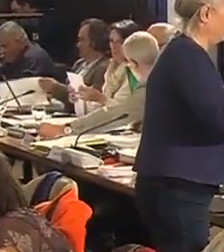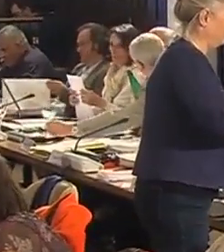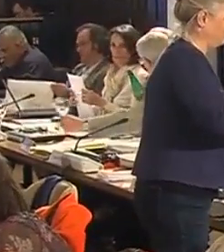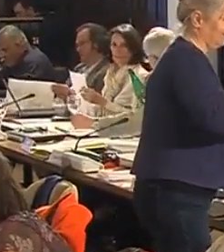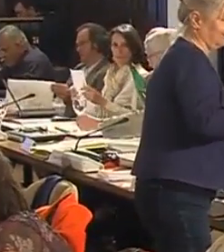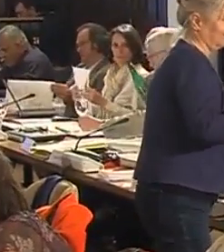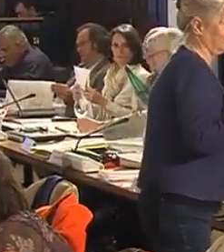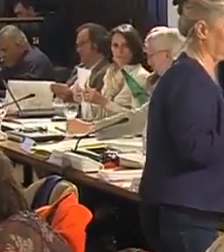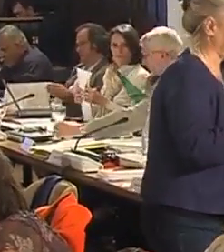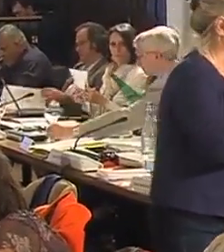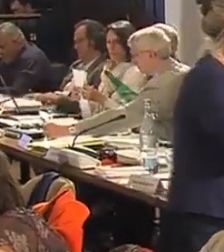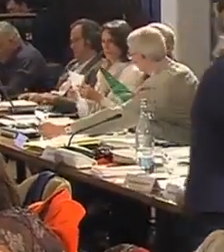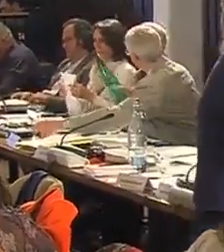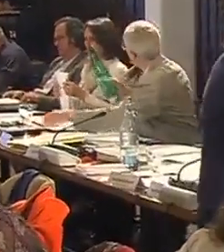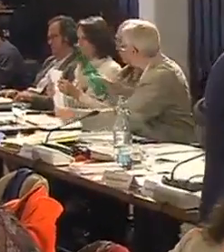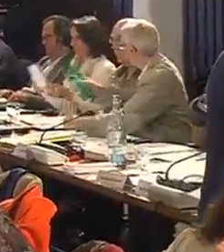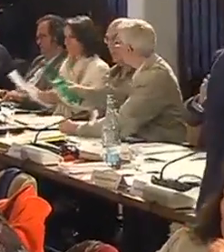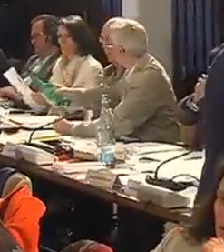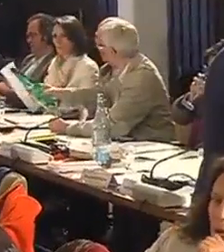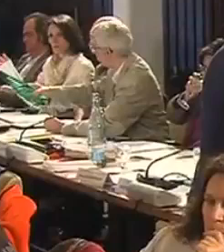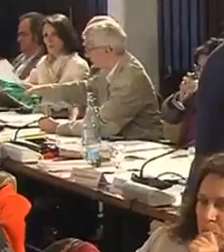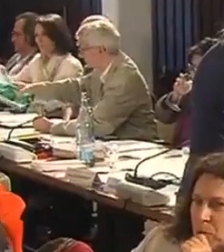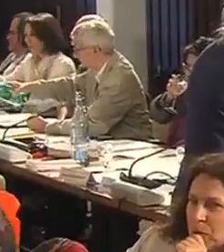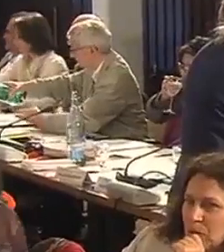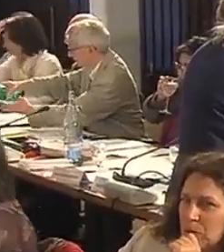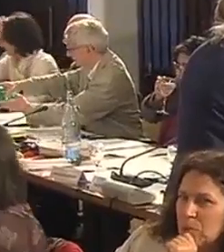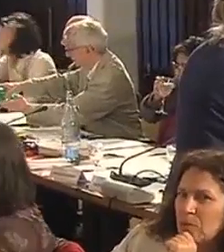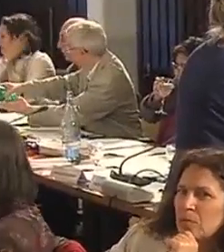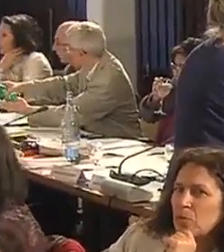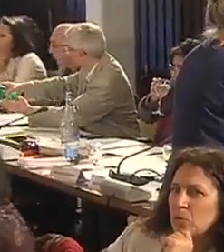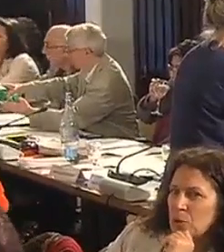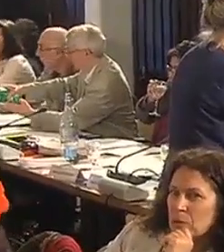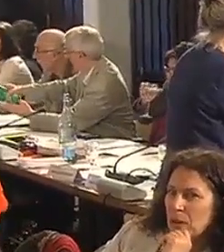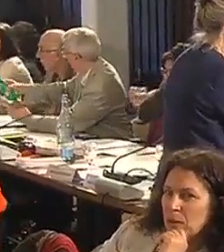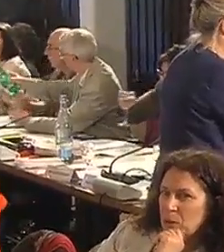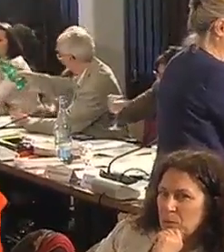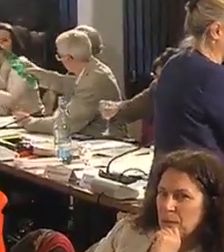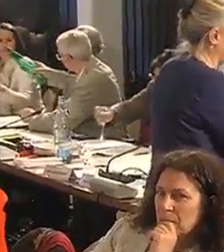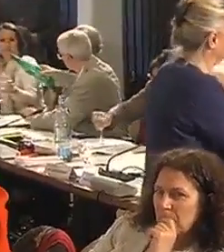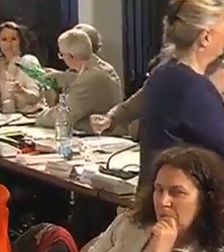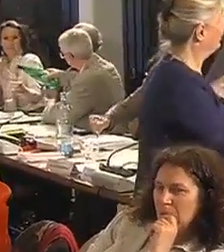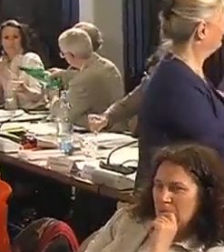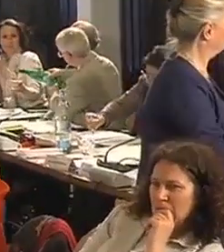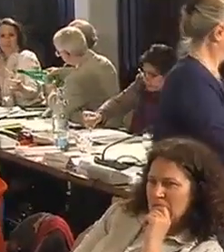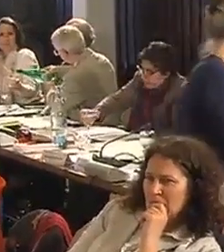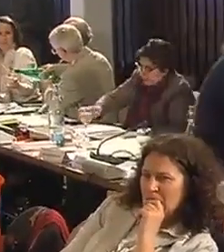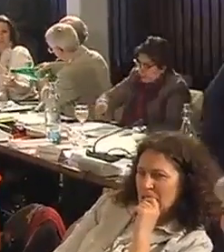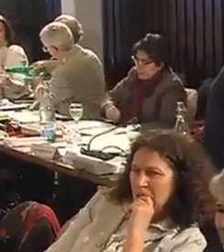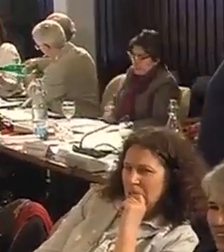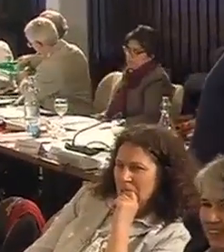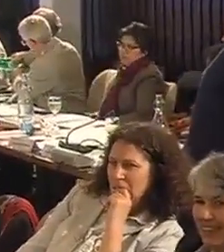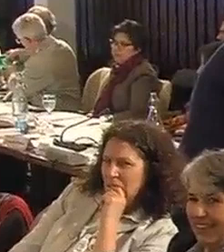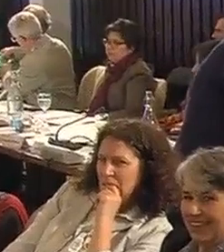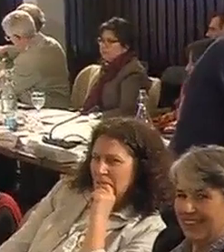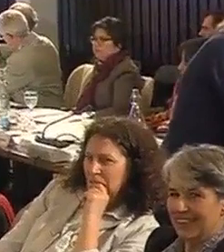oui pendant que vous votez sur les désignations il nous faut mais même si